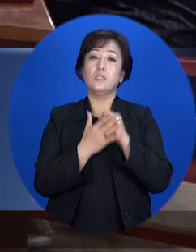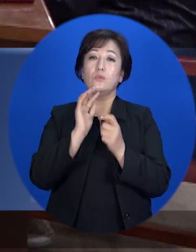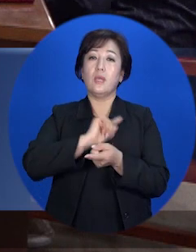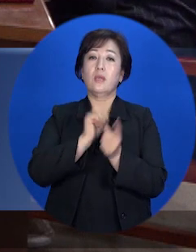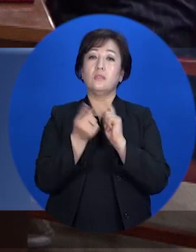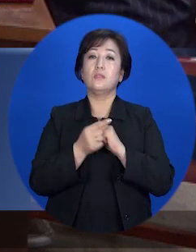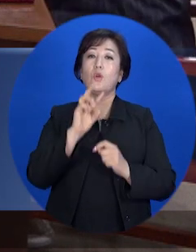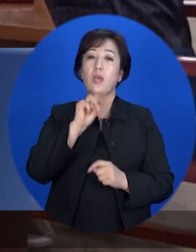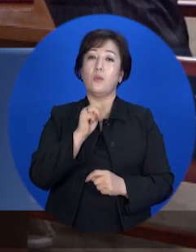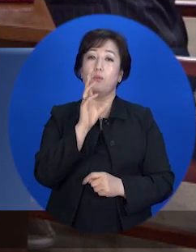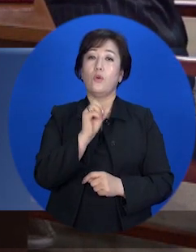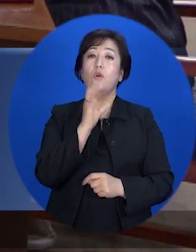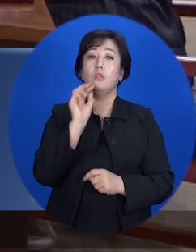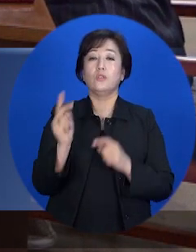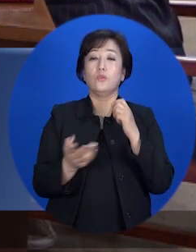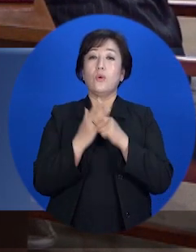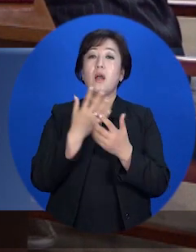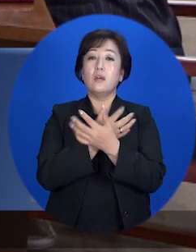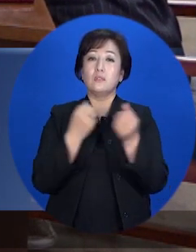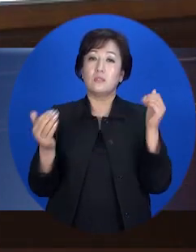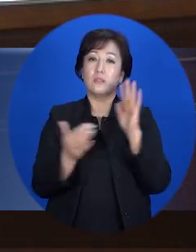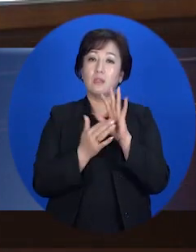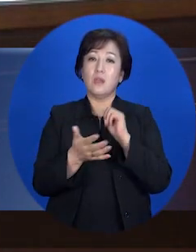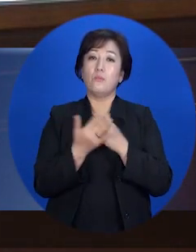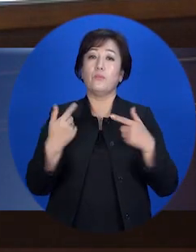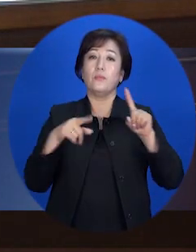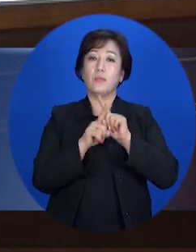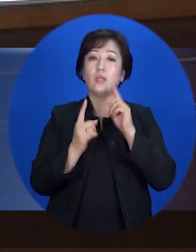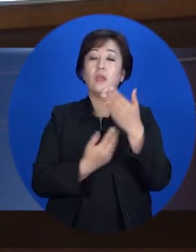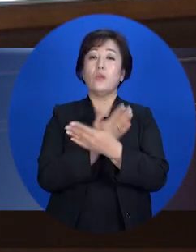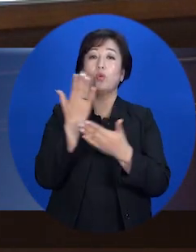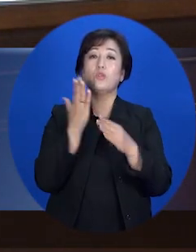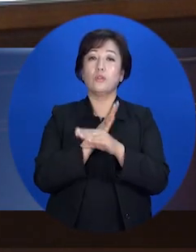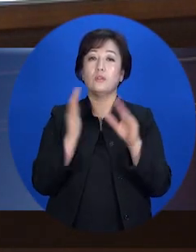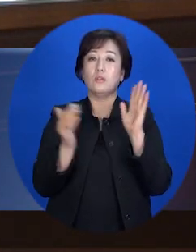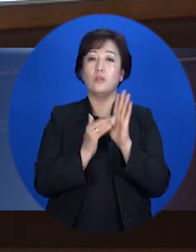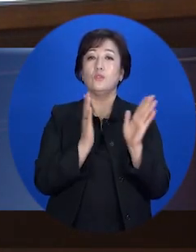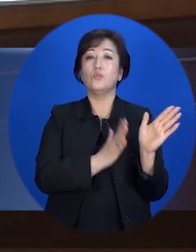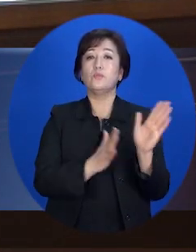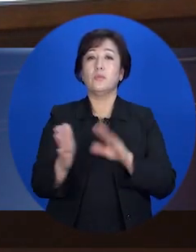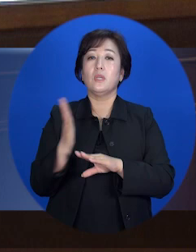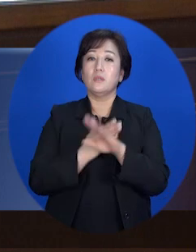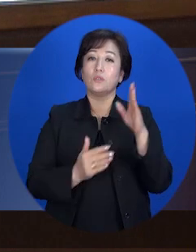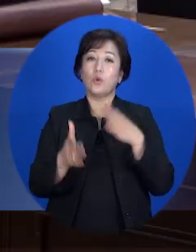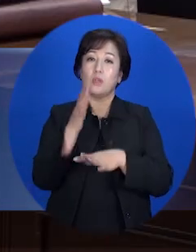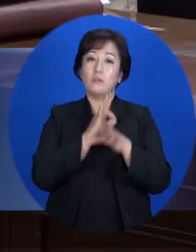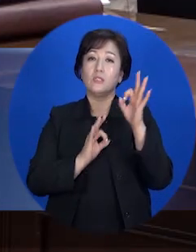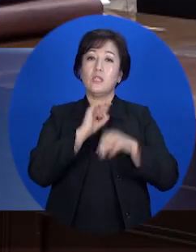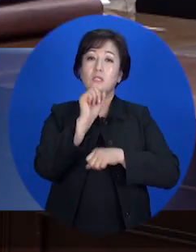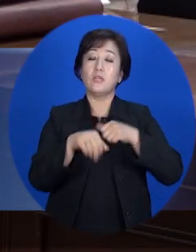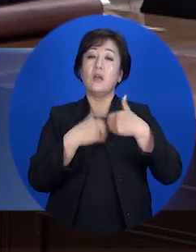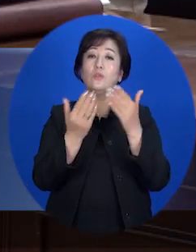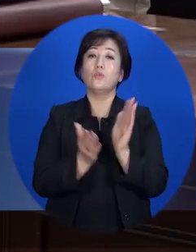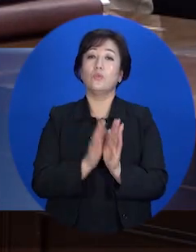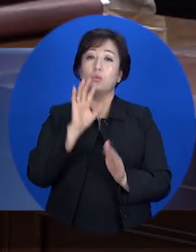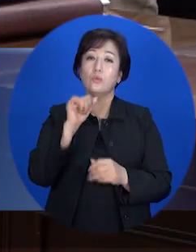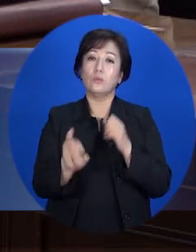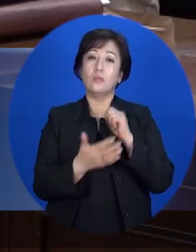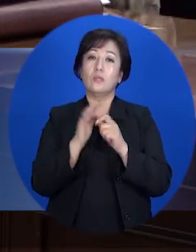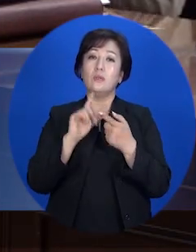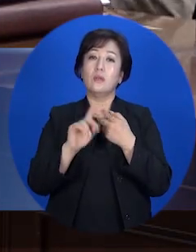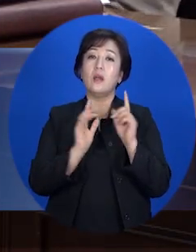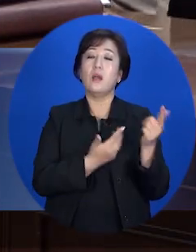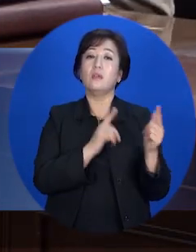MOU를 체결하는 등 신북방교류에 힘썼습니다. 올해는 경제자유구역 지정 추진 등 다양한 국제도시와